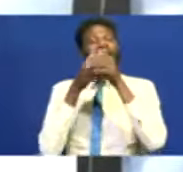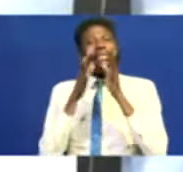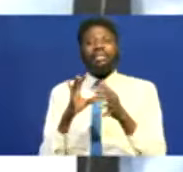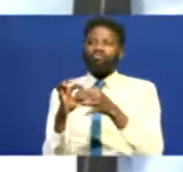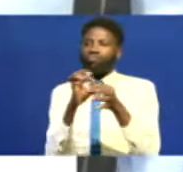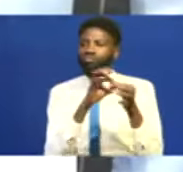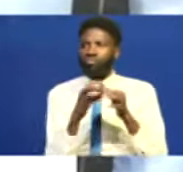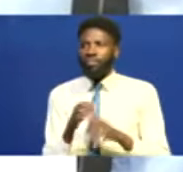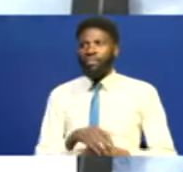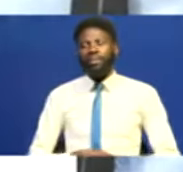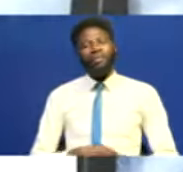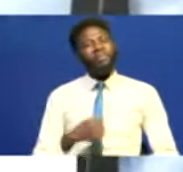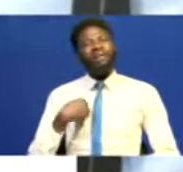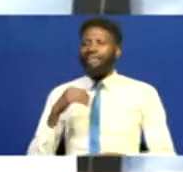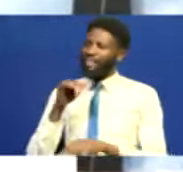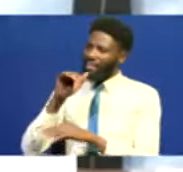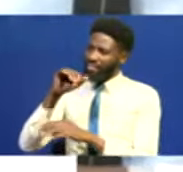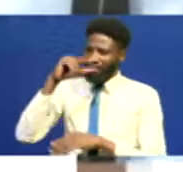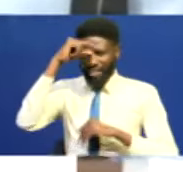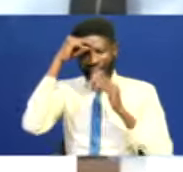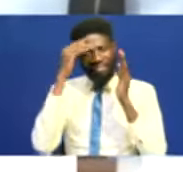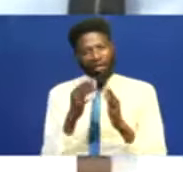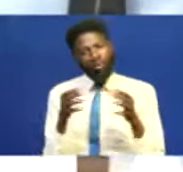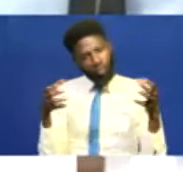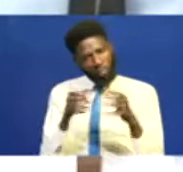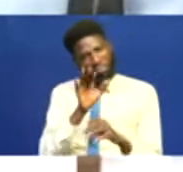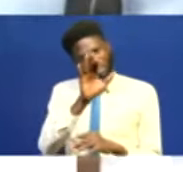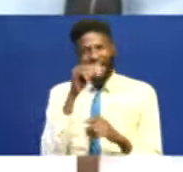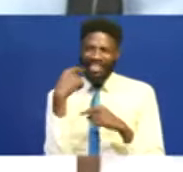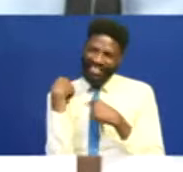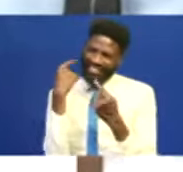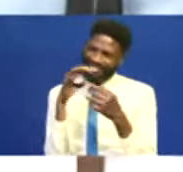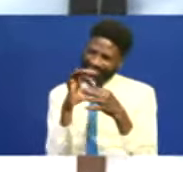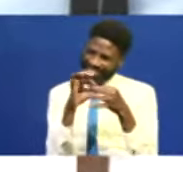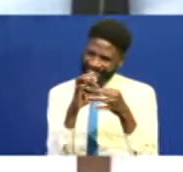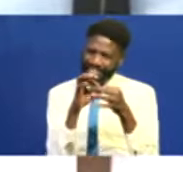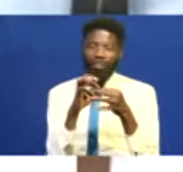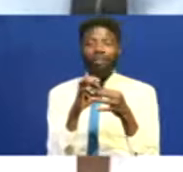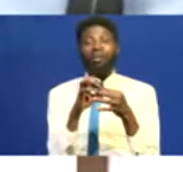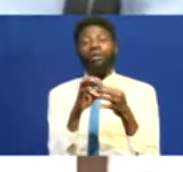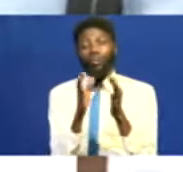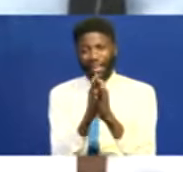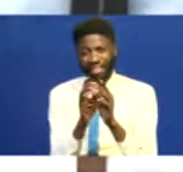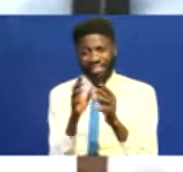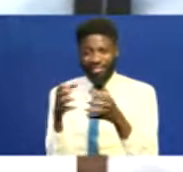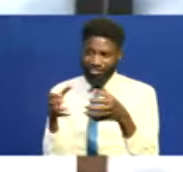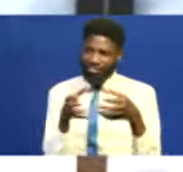nikaomba gavana, watu wako ambao unaandamana nao watafanya sisi tuweke dosari kwako.